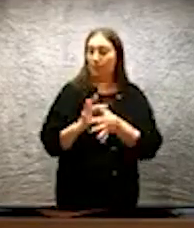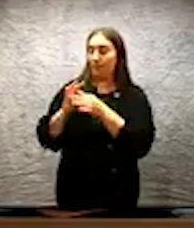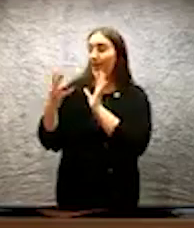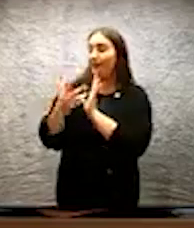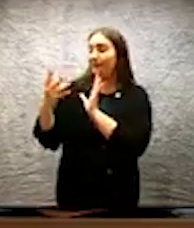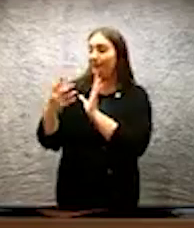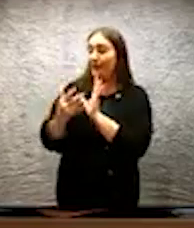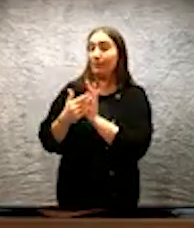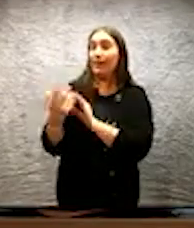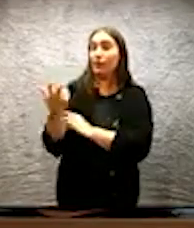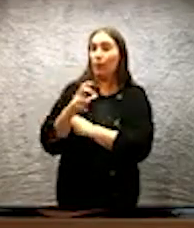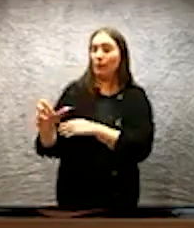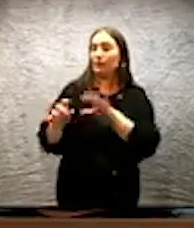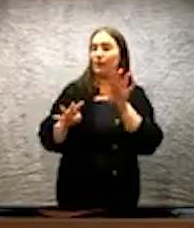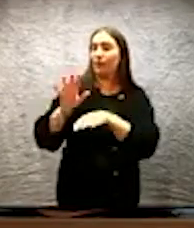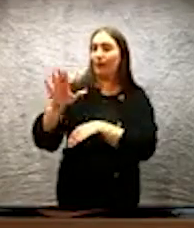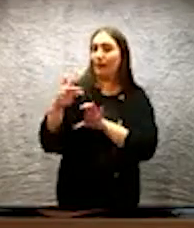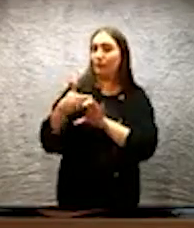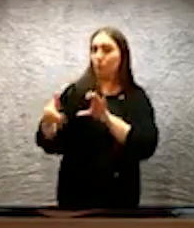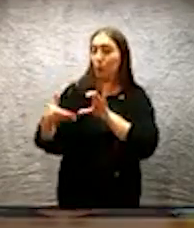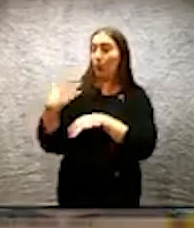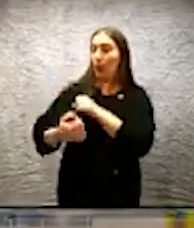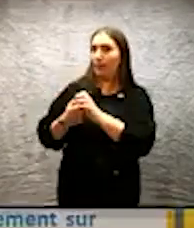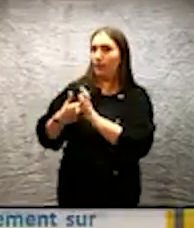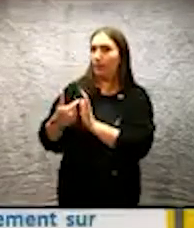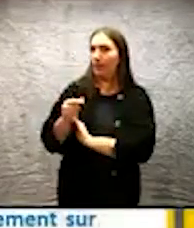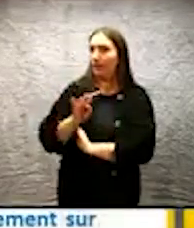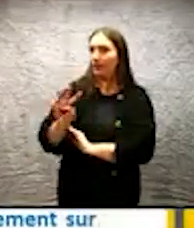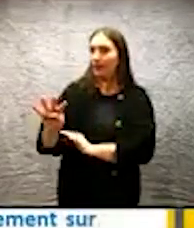5395 euros ouverts en crédit